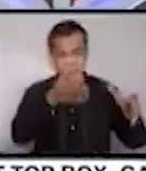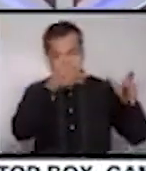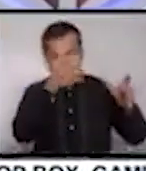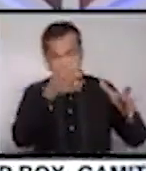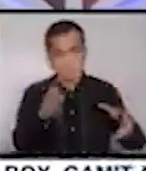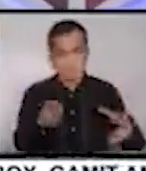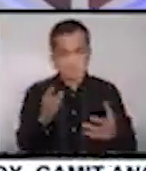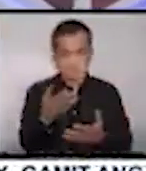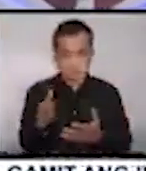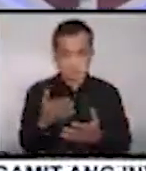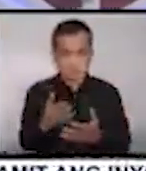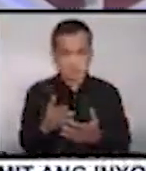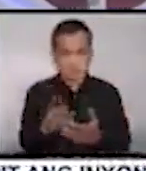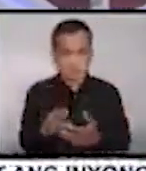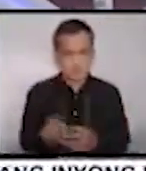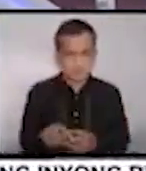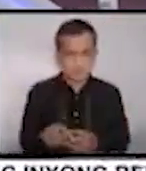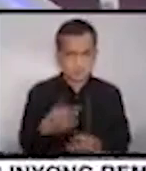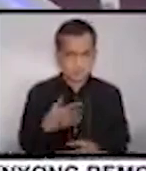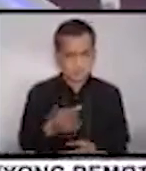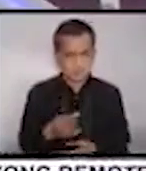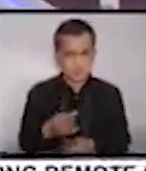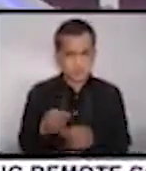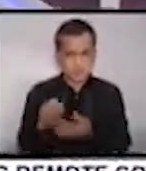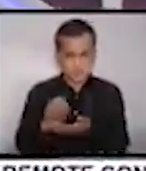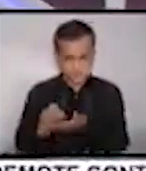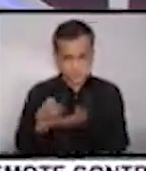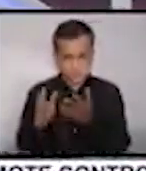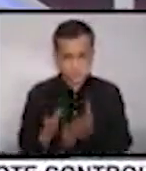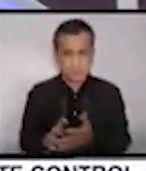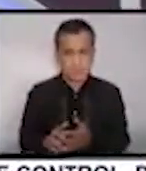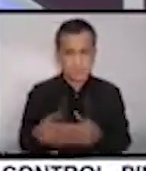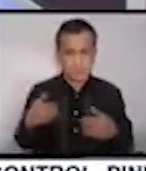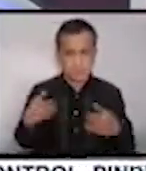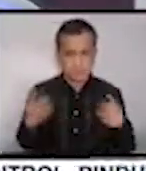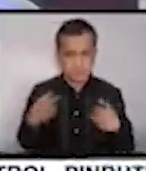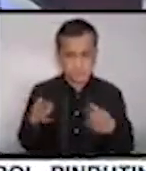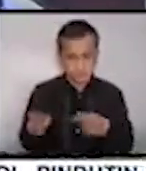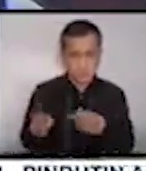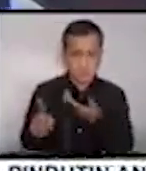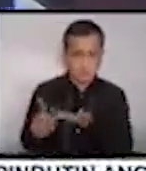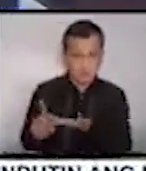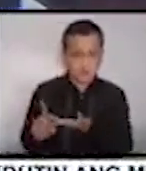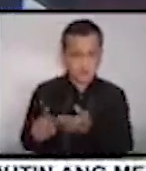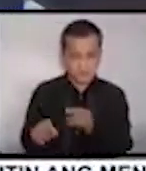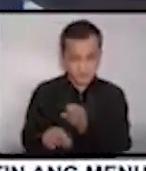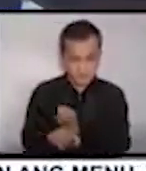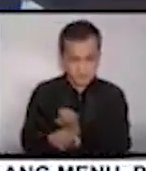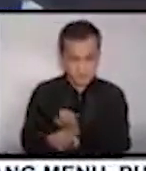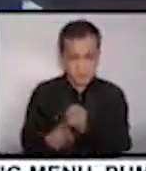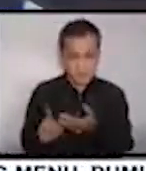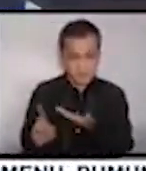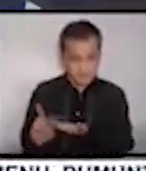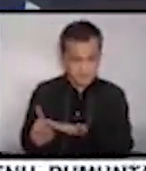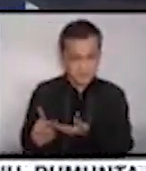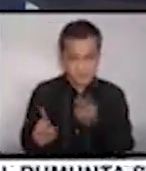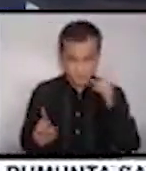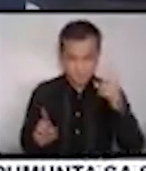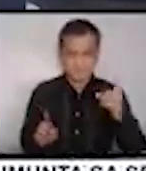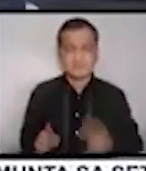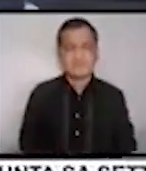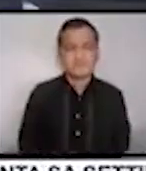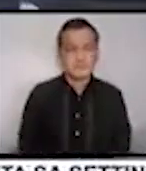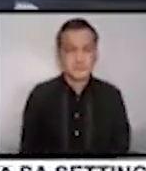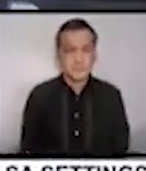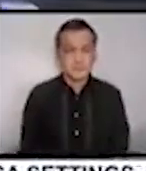at gusto niya maging composer rin. Mm-hmm. Talagang bata pa lang siya ay nagpupursige na siya para sa kanyang mga pangarap. Siyempre, huwag na natin